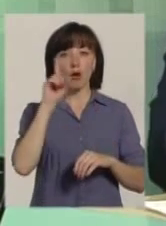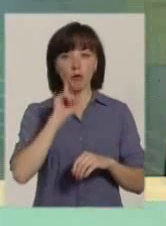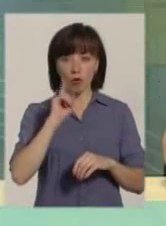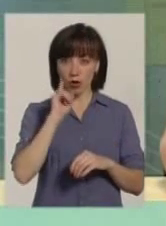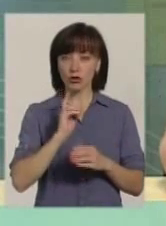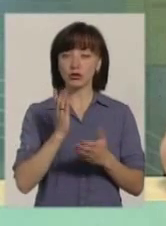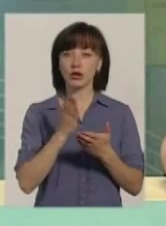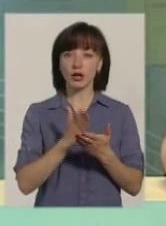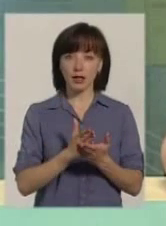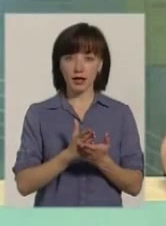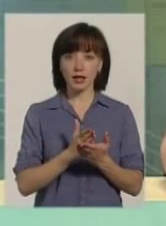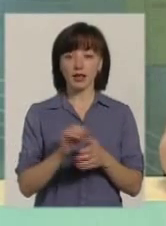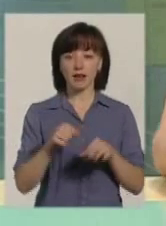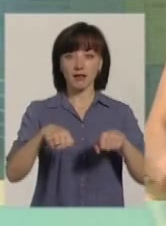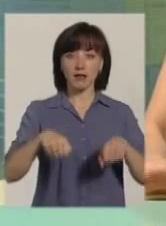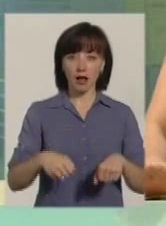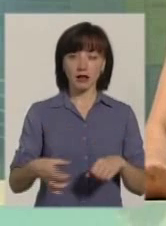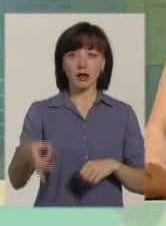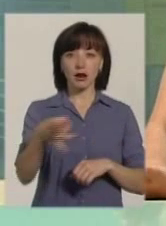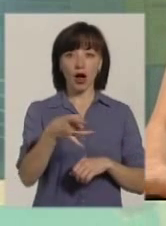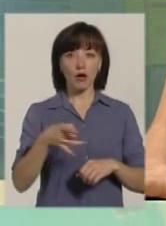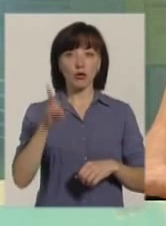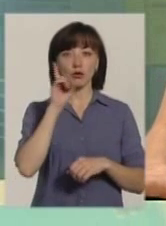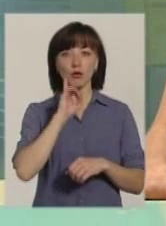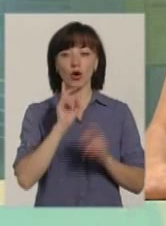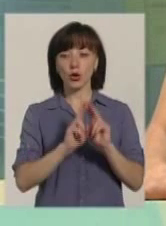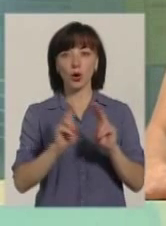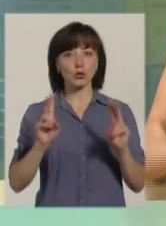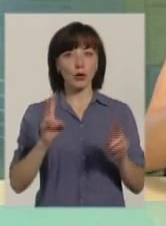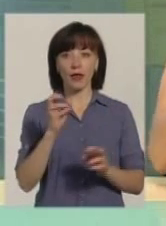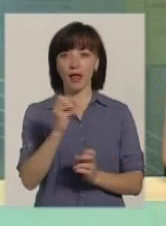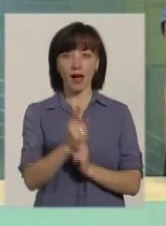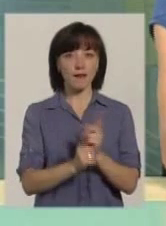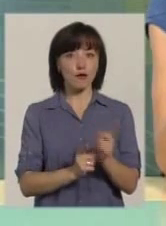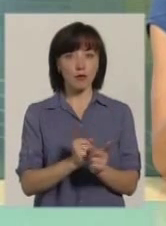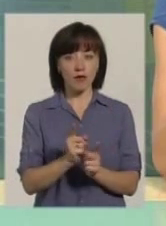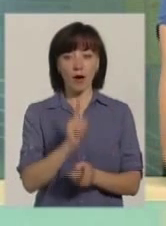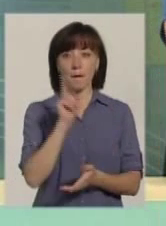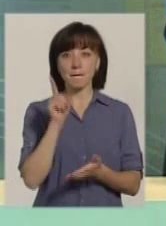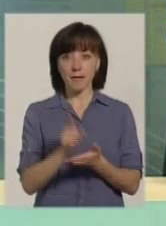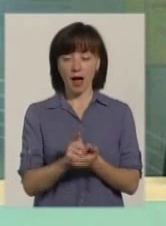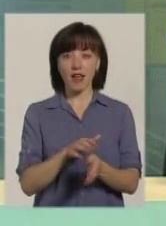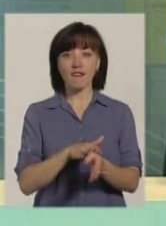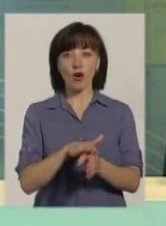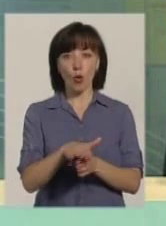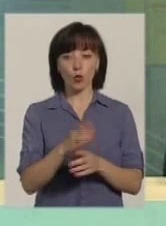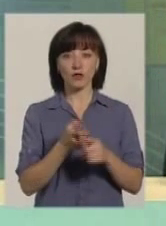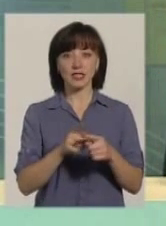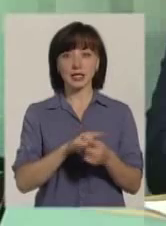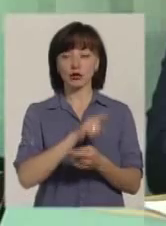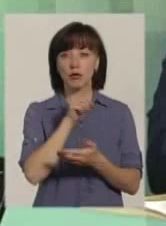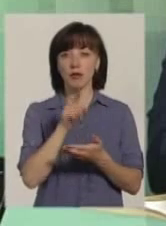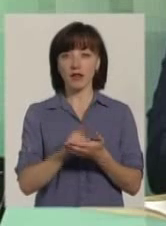є влада району, і ніхто не реформував, роки, і вона має і виконувати роки, ці зобов'язання. І на два